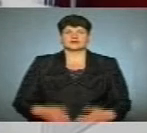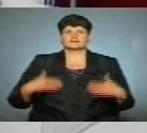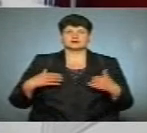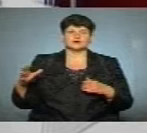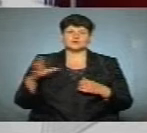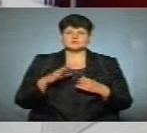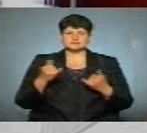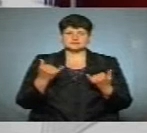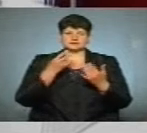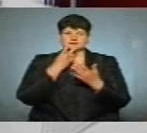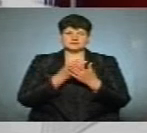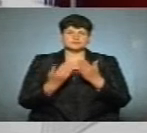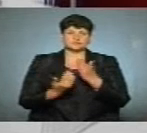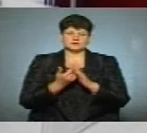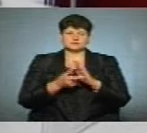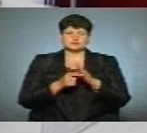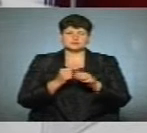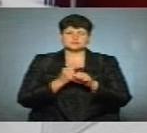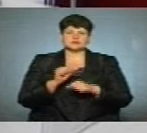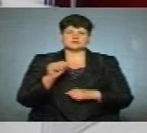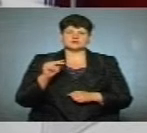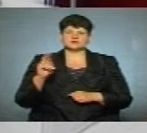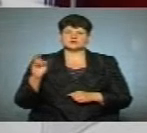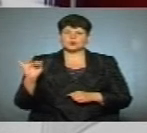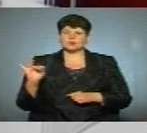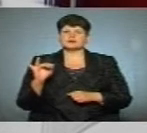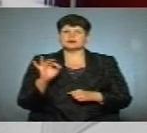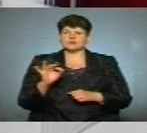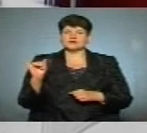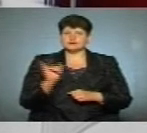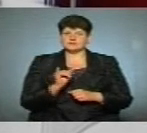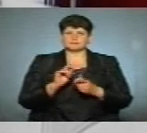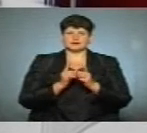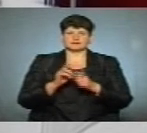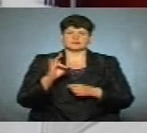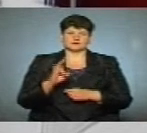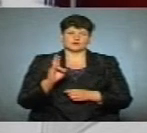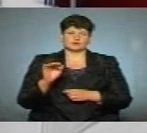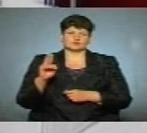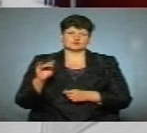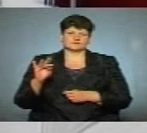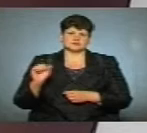Вітаю всіх, хто зараз з нами. Ви дивитесь новини. У студії працює Анастасія Чичко і сурдоперекладач Надія Коцовська.